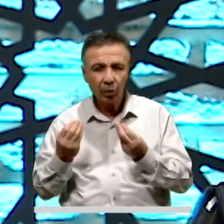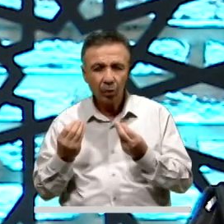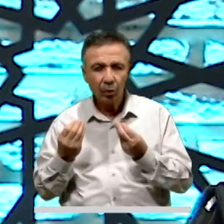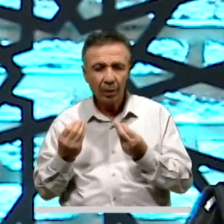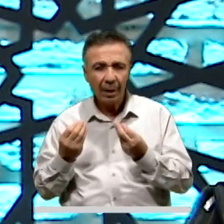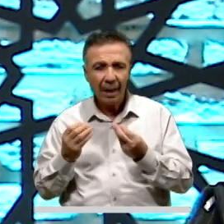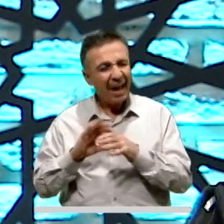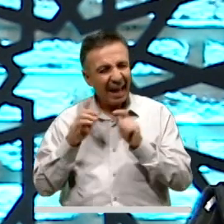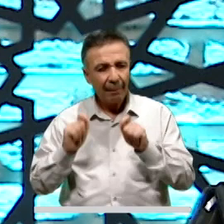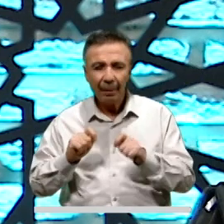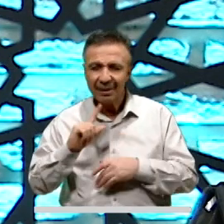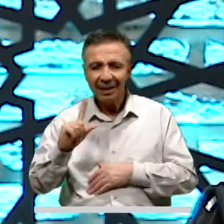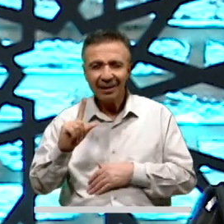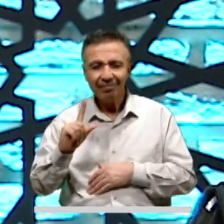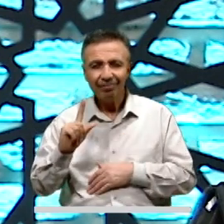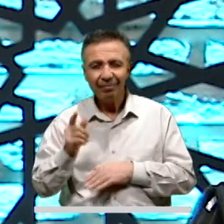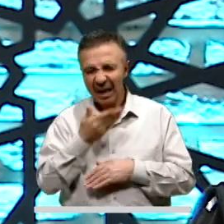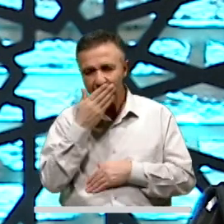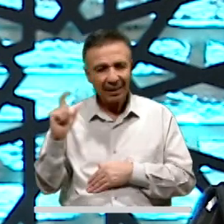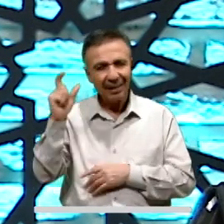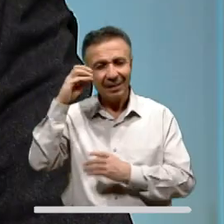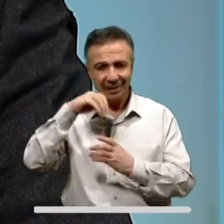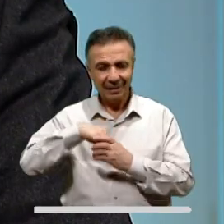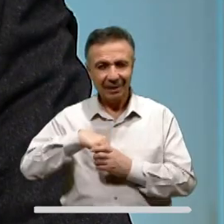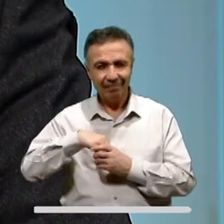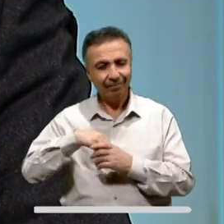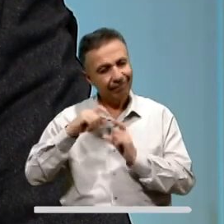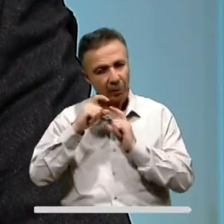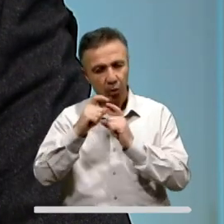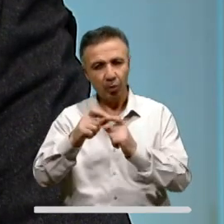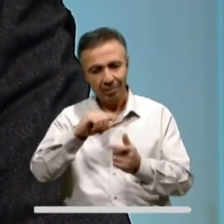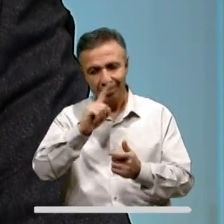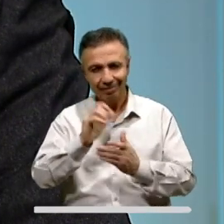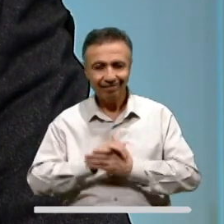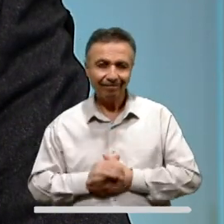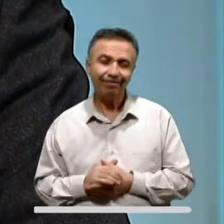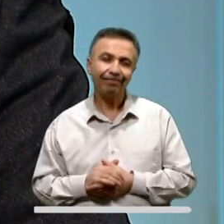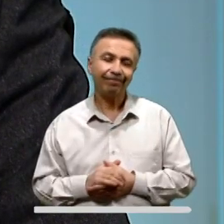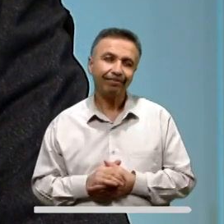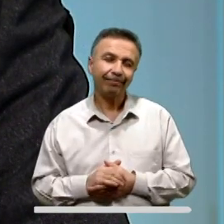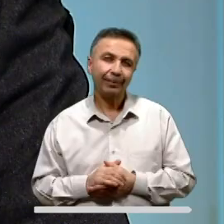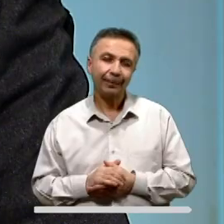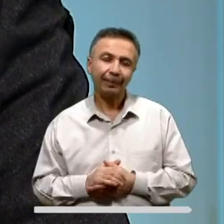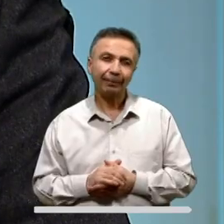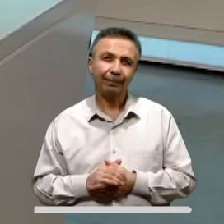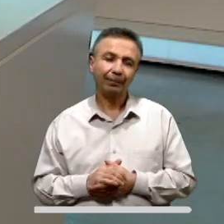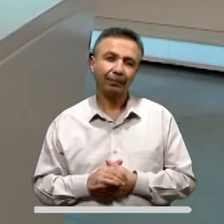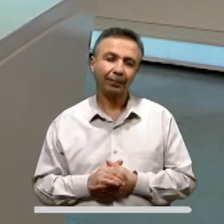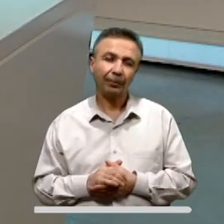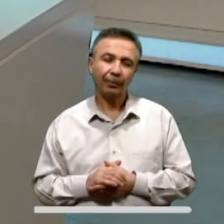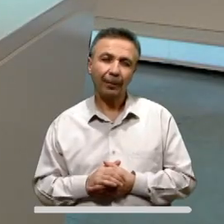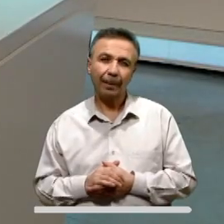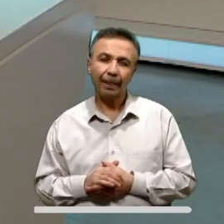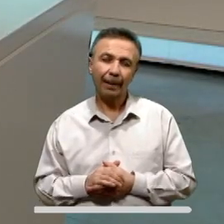edebilmek için nasıl hareket etmemiz lazım? Bu anlamda sizin de geçmişten gelen tecrübenizle, bilgi birikiminizle bir